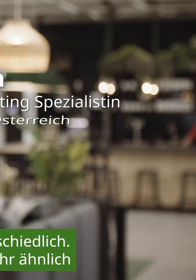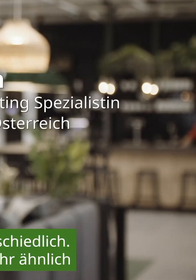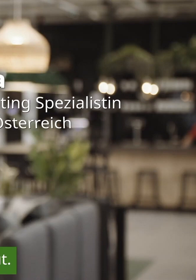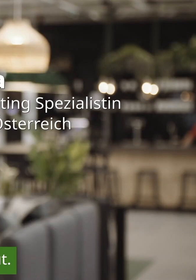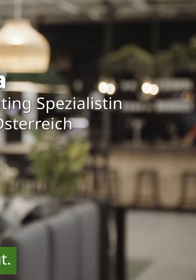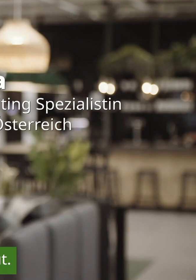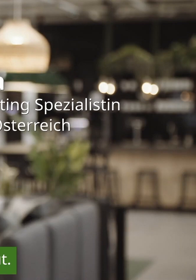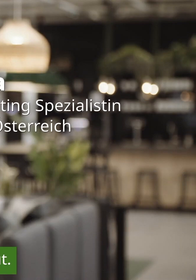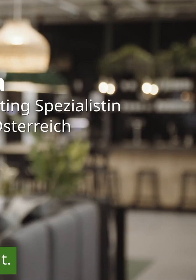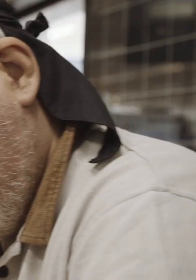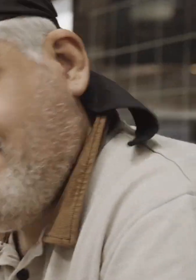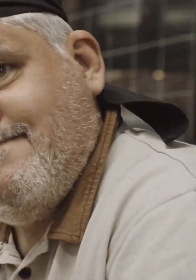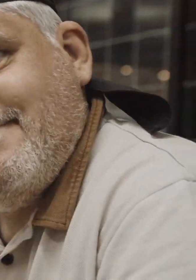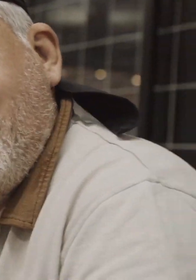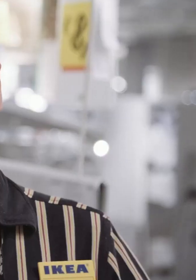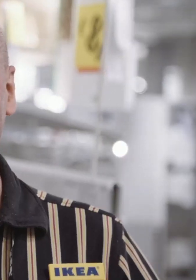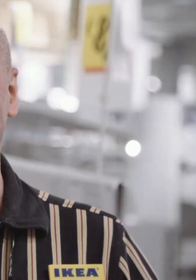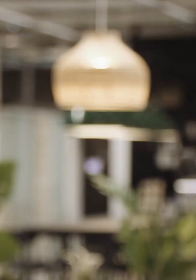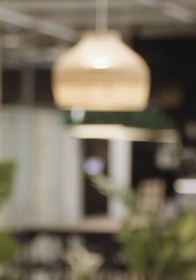sehr ähnlich und verstehen uns alle gut.